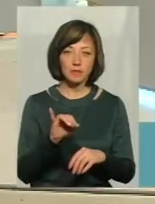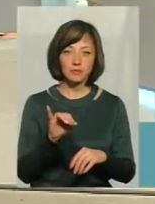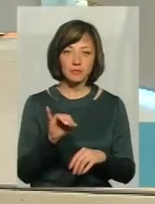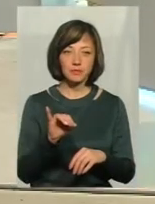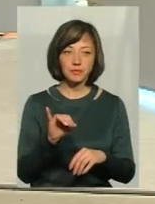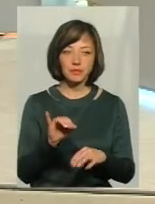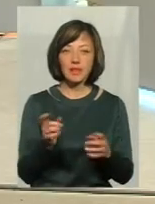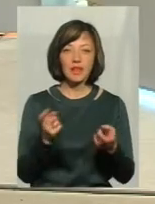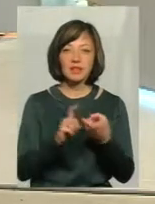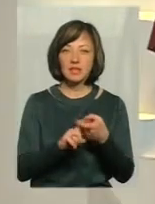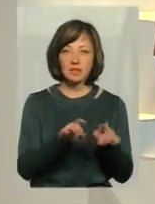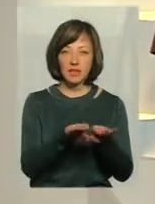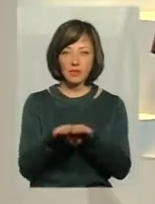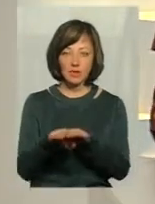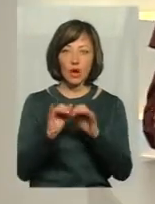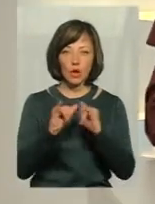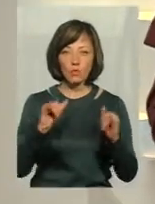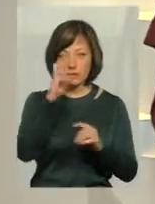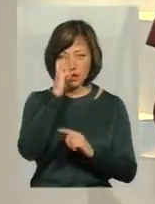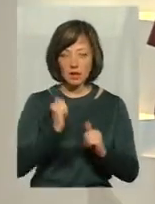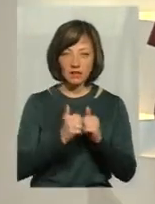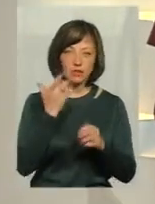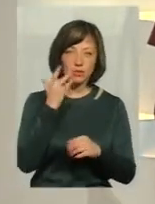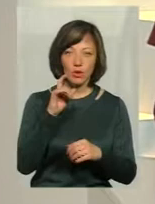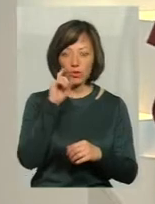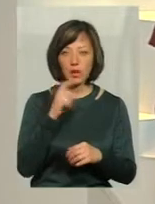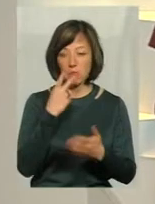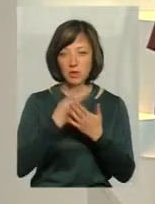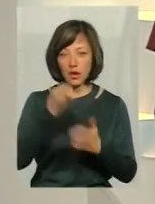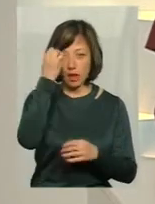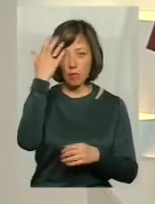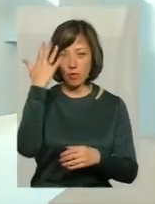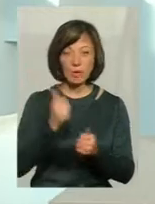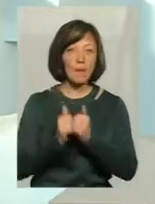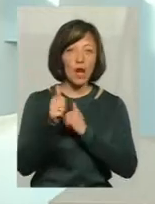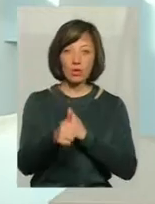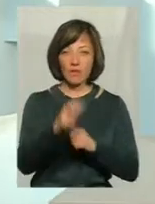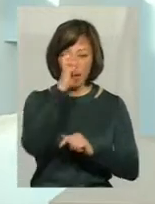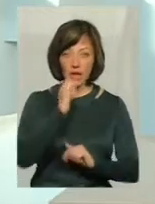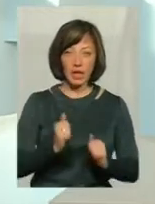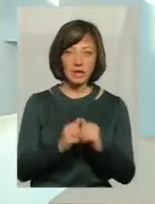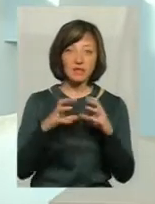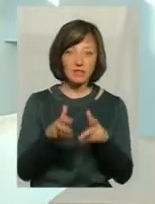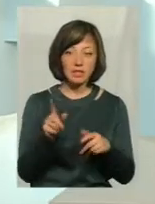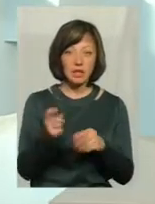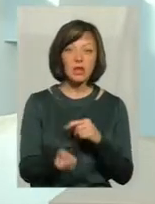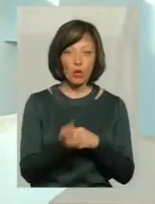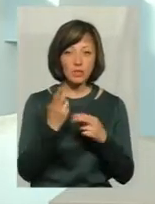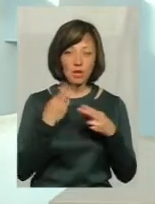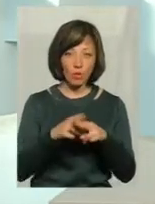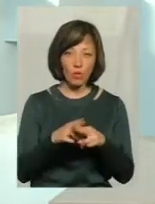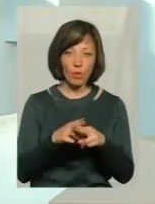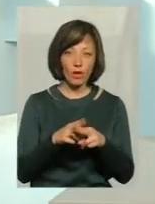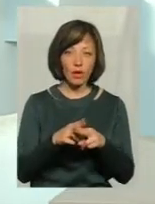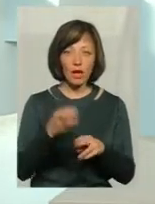хочеться, щоб... Незалежно від рівня розвитку країни, там США... Да, ми бачили, що Японія, да, там, це ж передова країна в світі, звідки і народжуються технології.